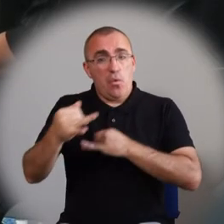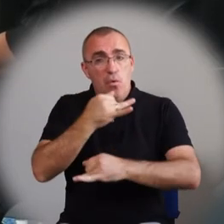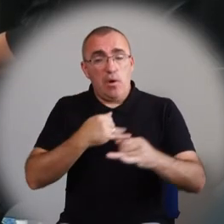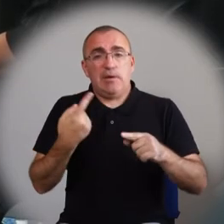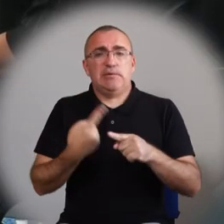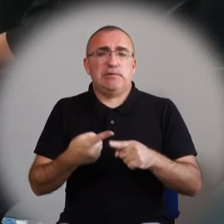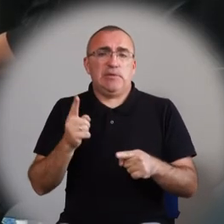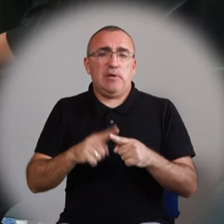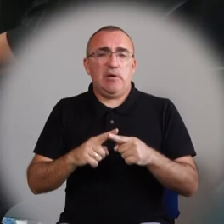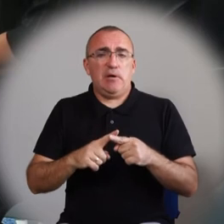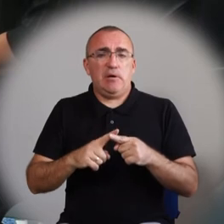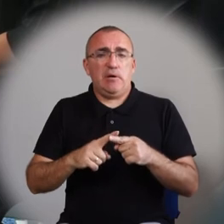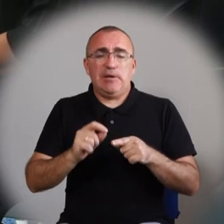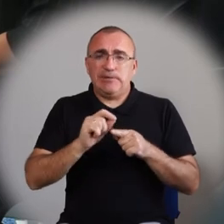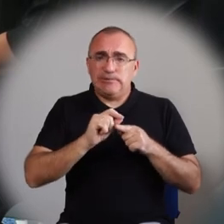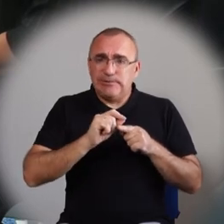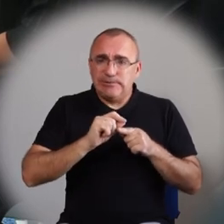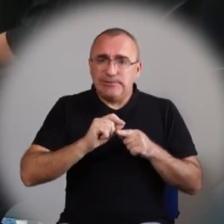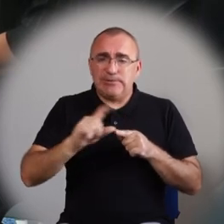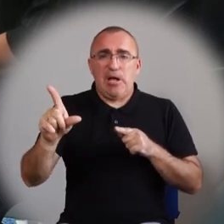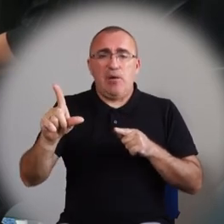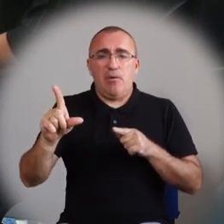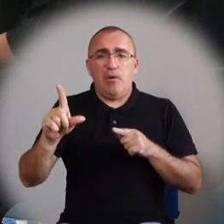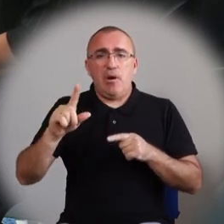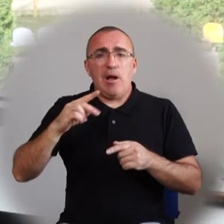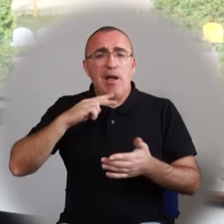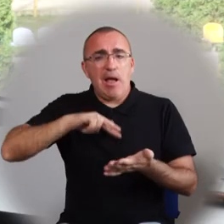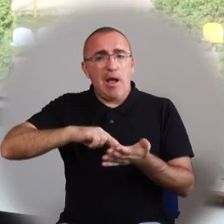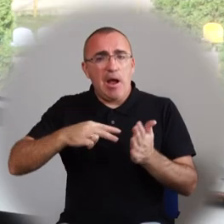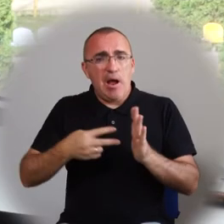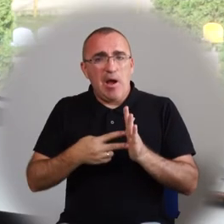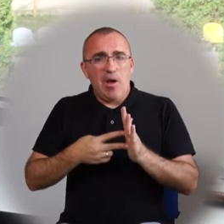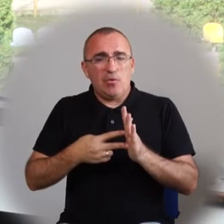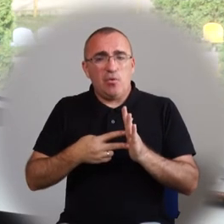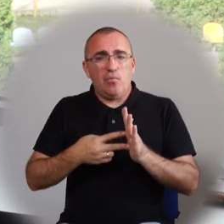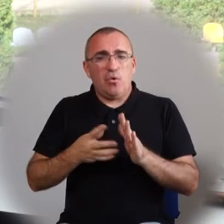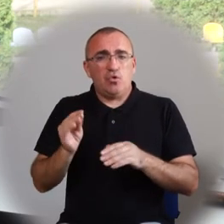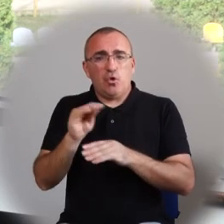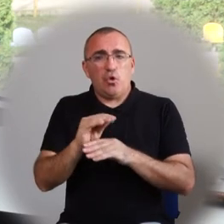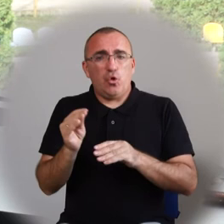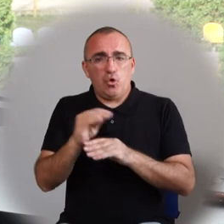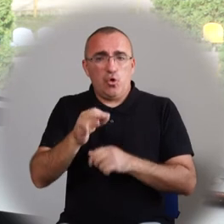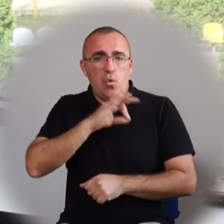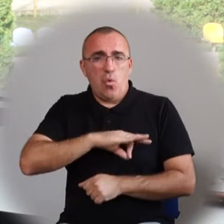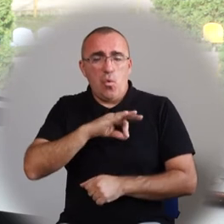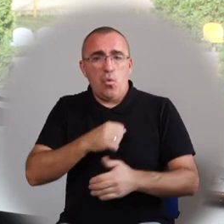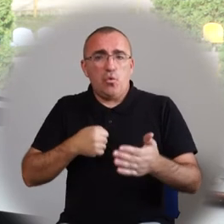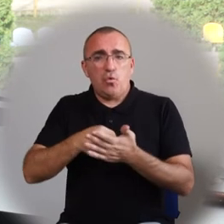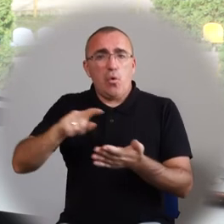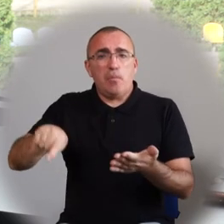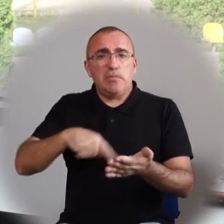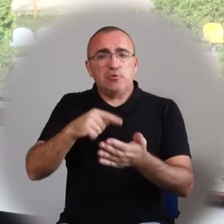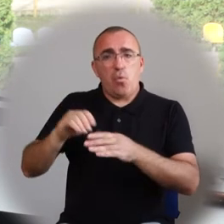ми щойно з вами говорили, це запуск саме економічної складової доходів